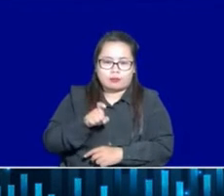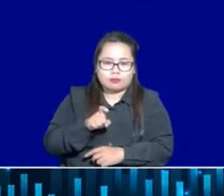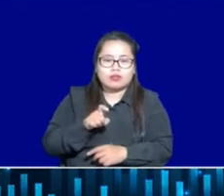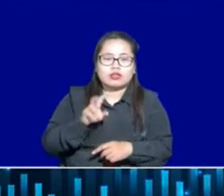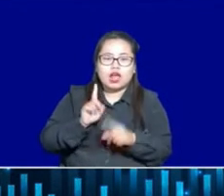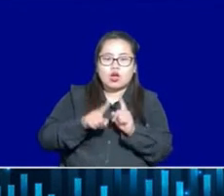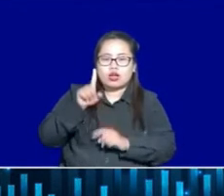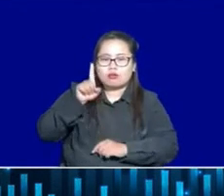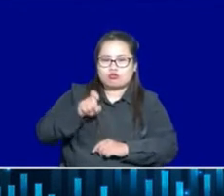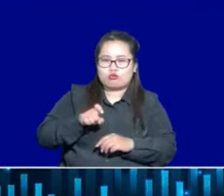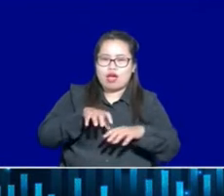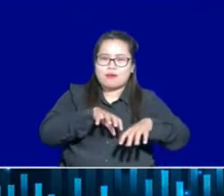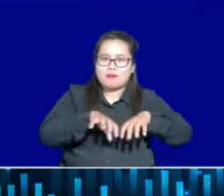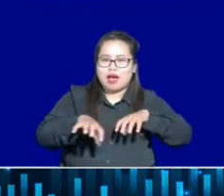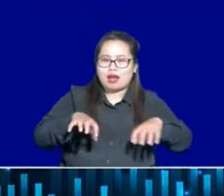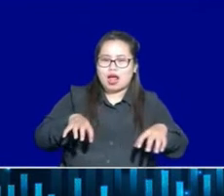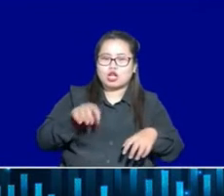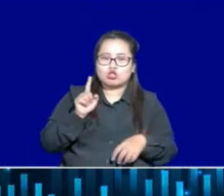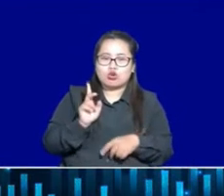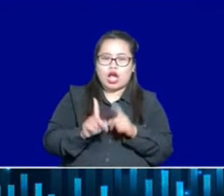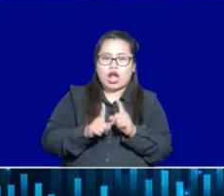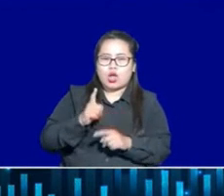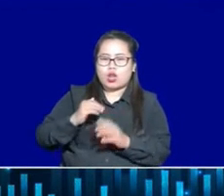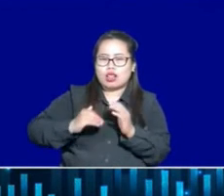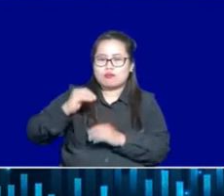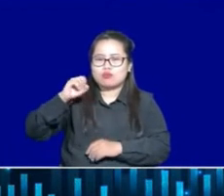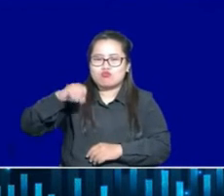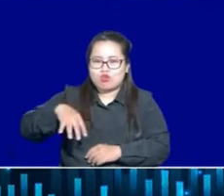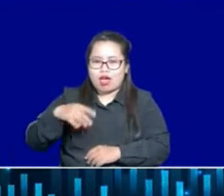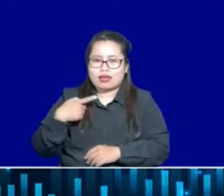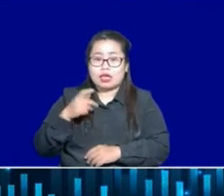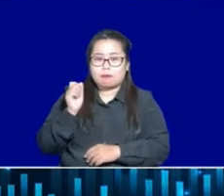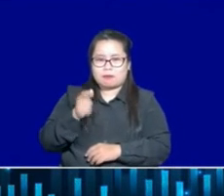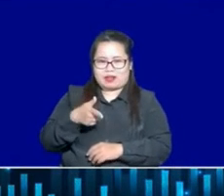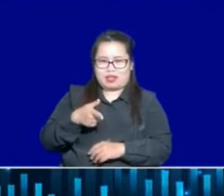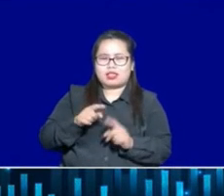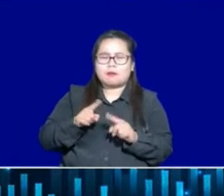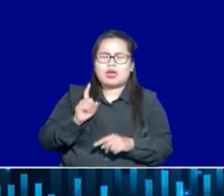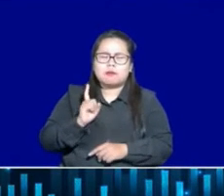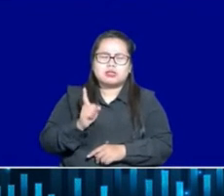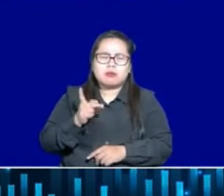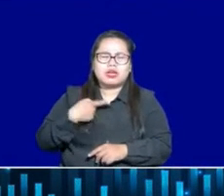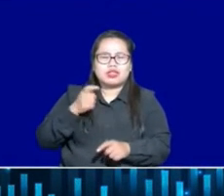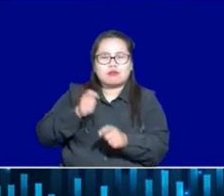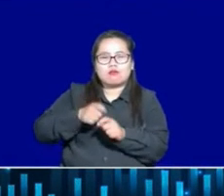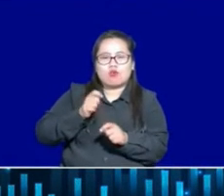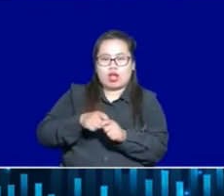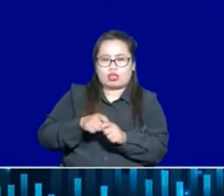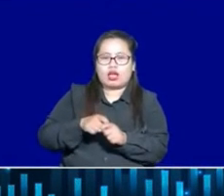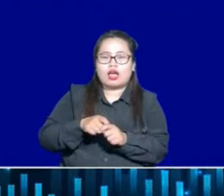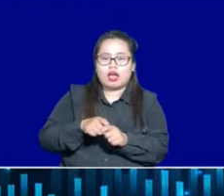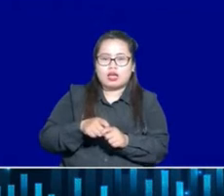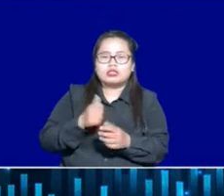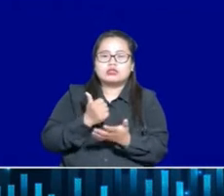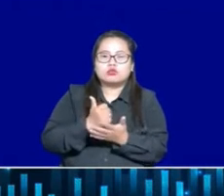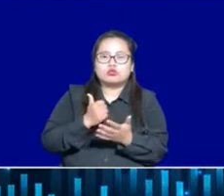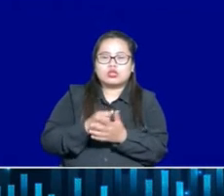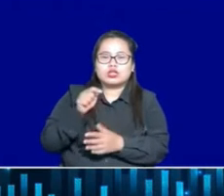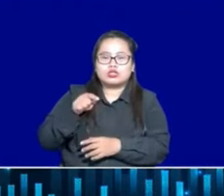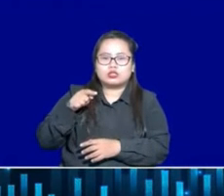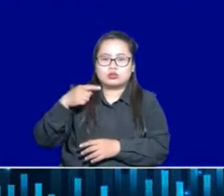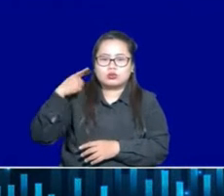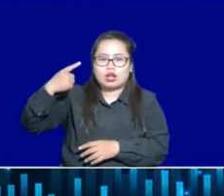kebutuhan atas barang itu kalau lebih murah kita beli, kenapa kita harus bikin? Itu